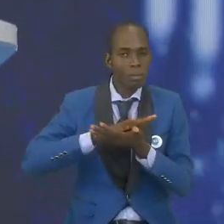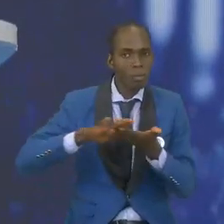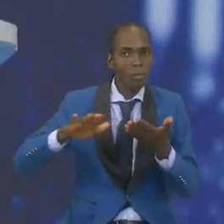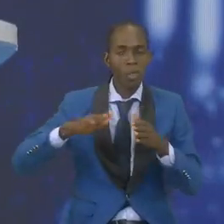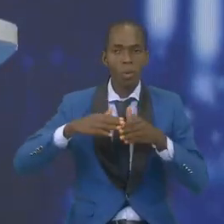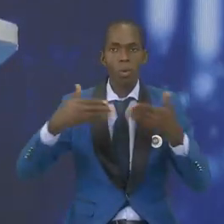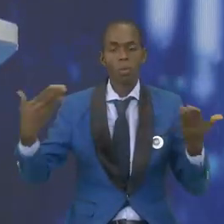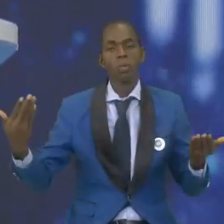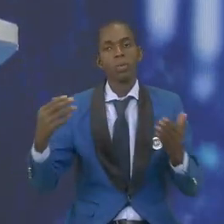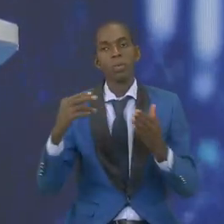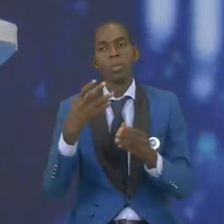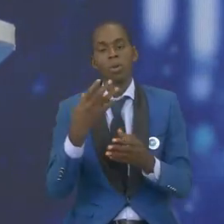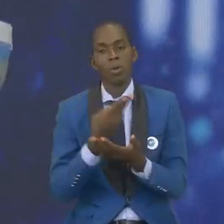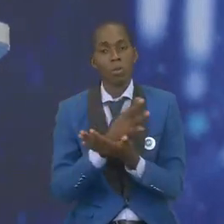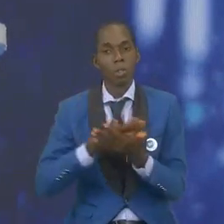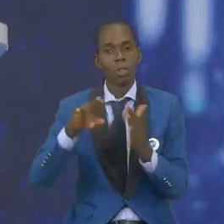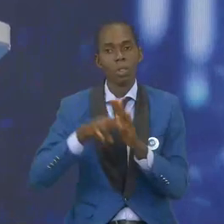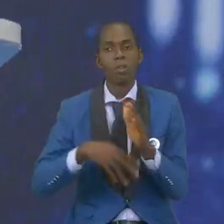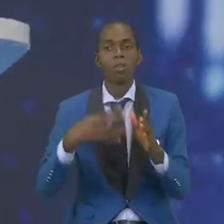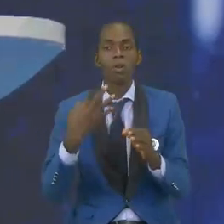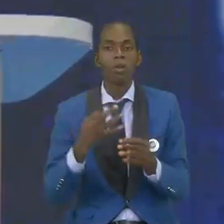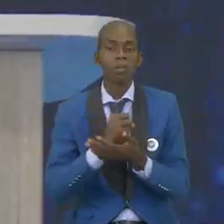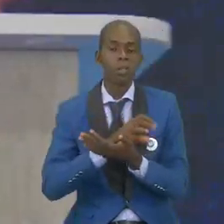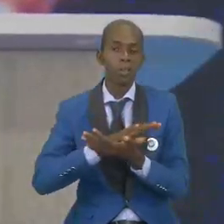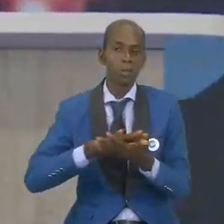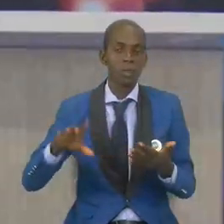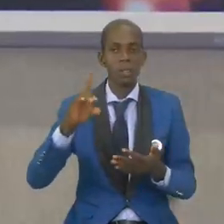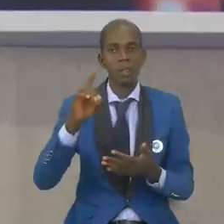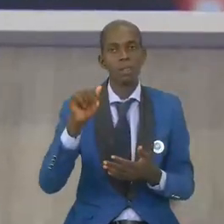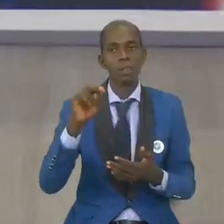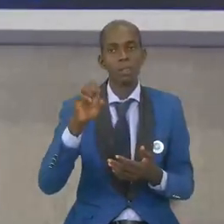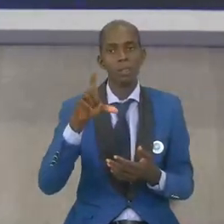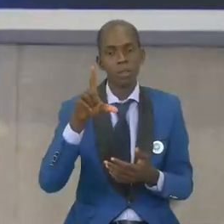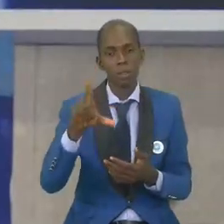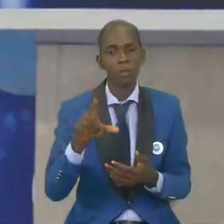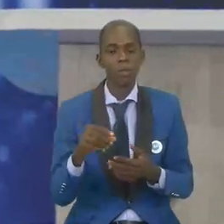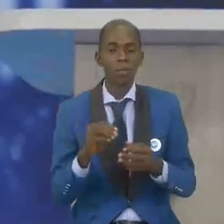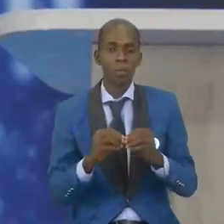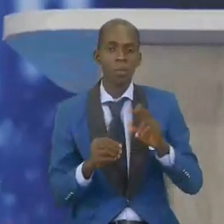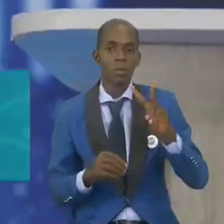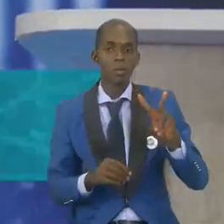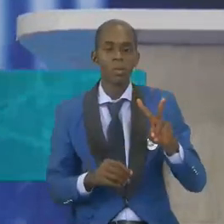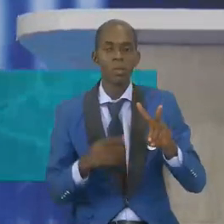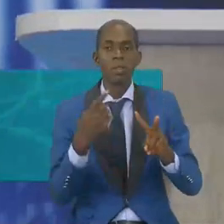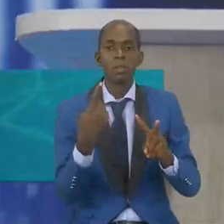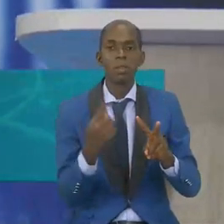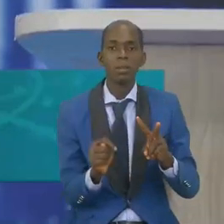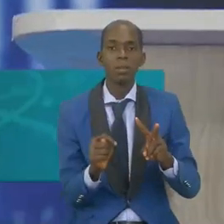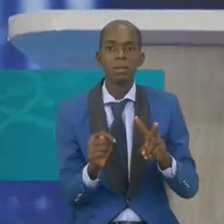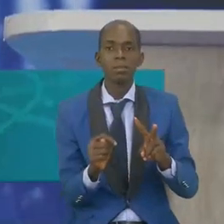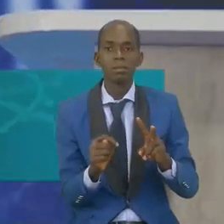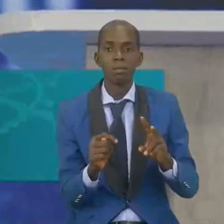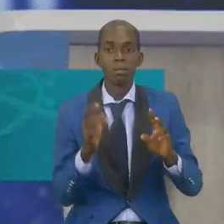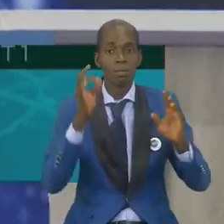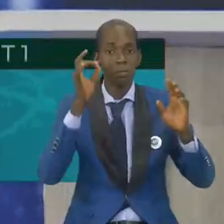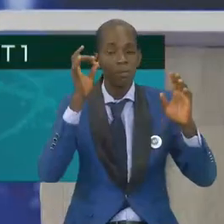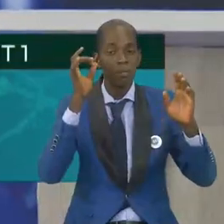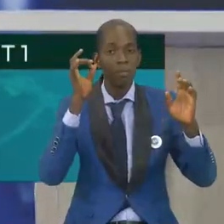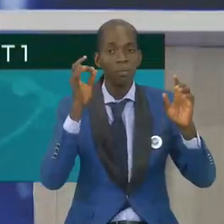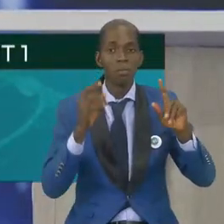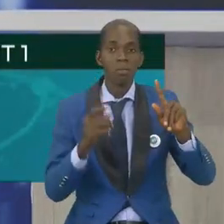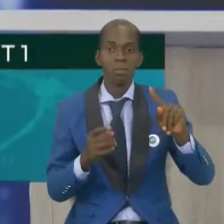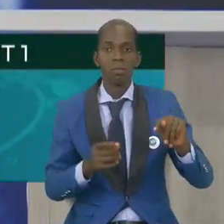public. La sainteté transparente du Daniel sanctifié. Deuxièmement, la reine